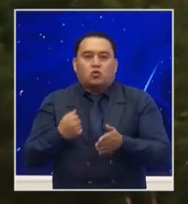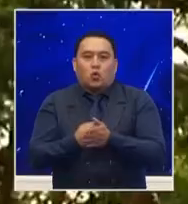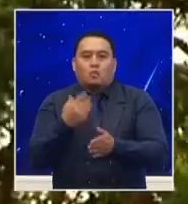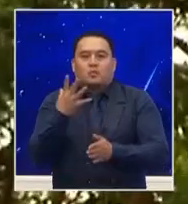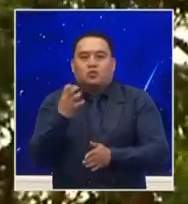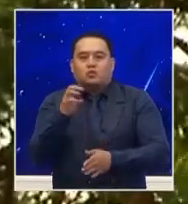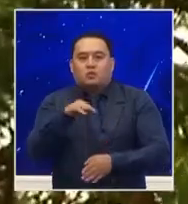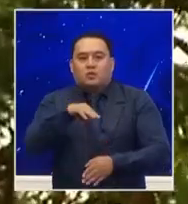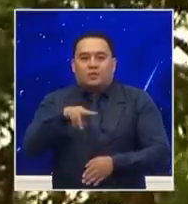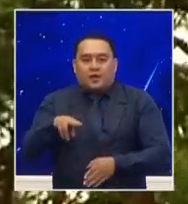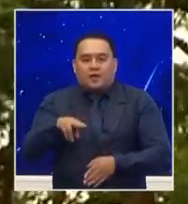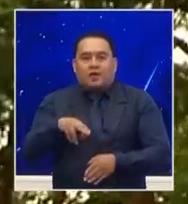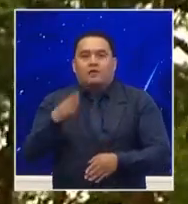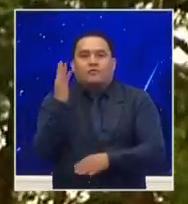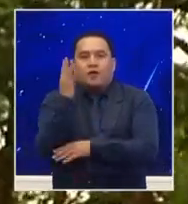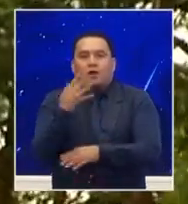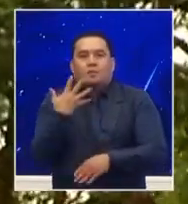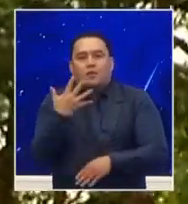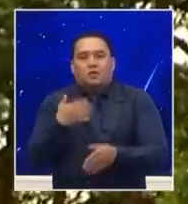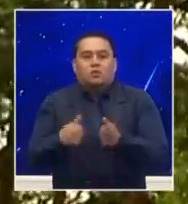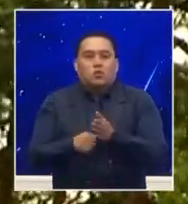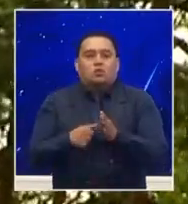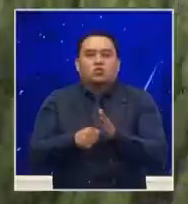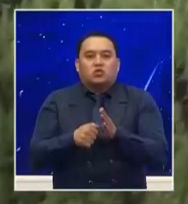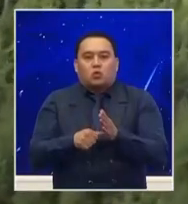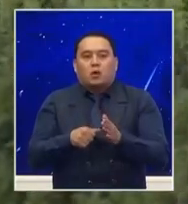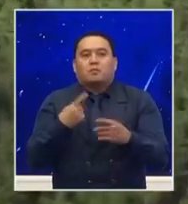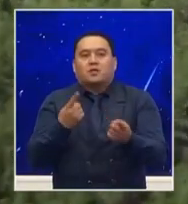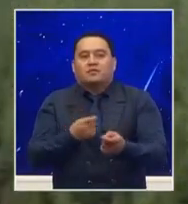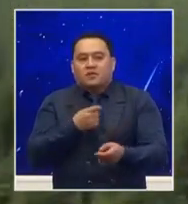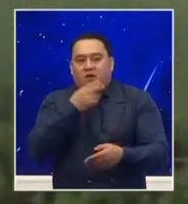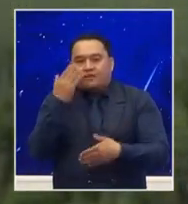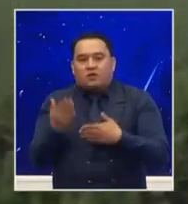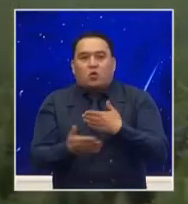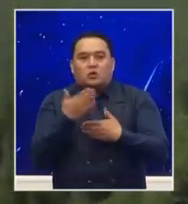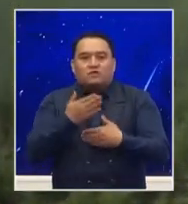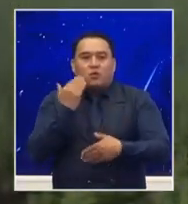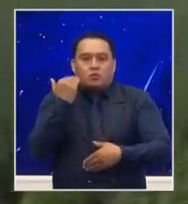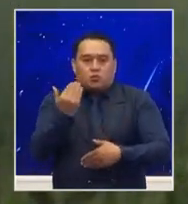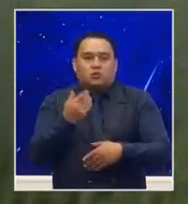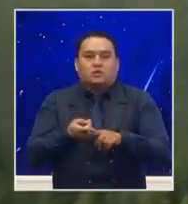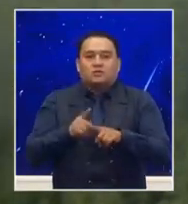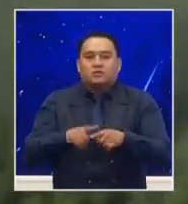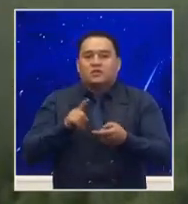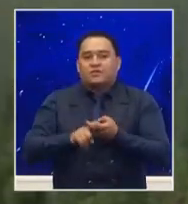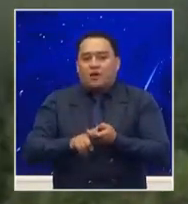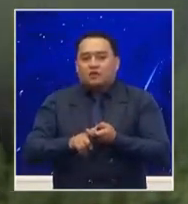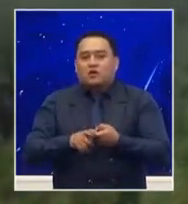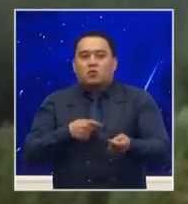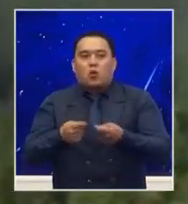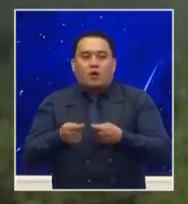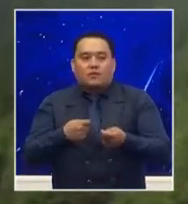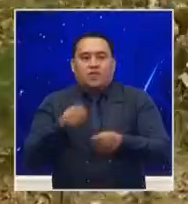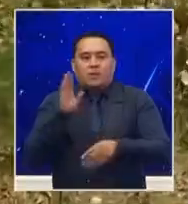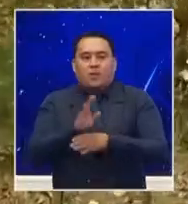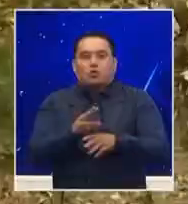500 МРП, за вырубку от 5 до 600. Могут привлечь и к уголовной ответственности. В связи с этим глава правительства